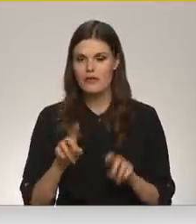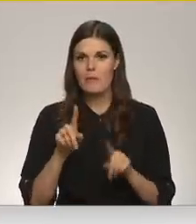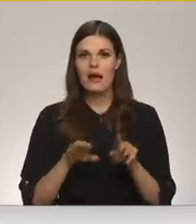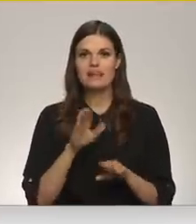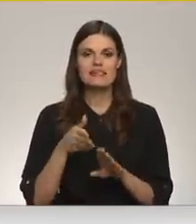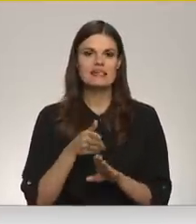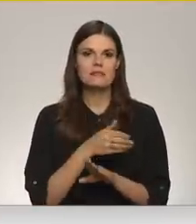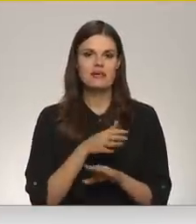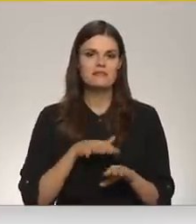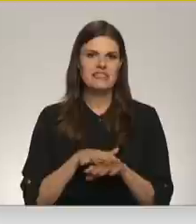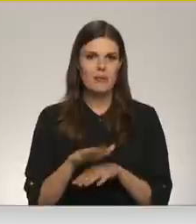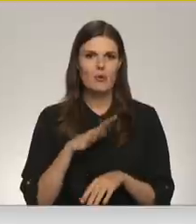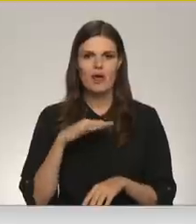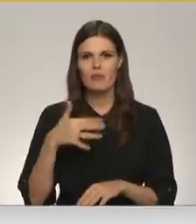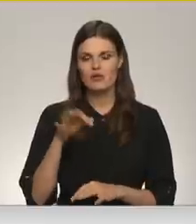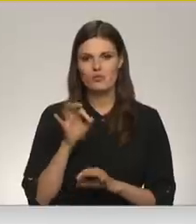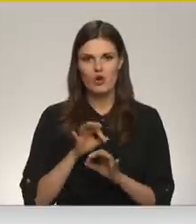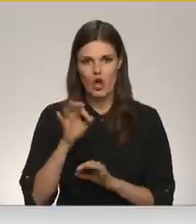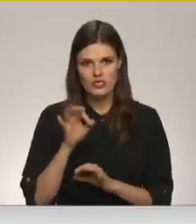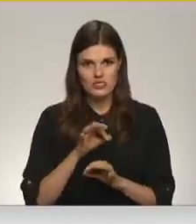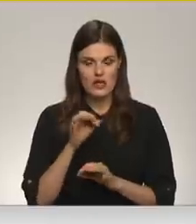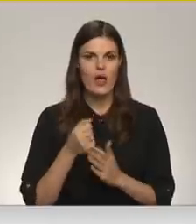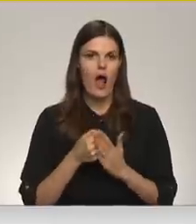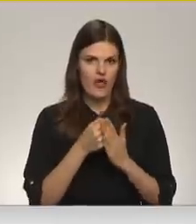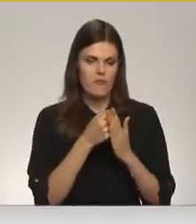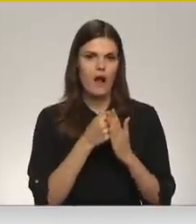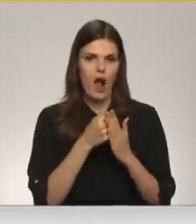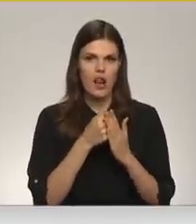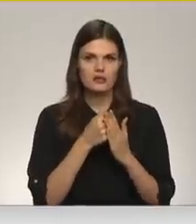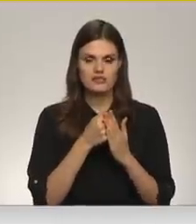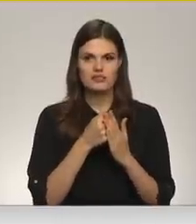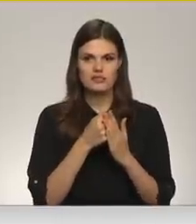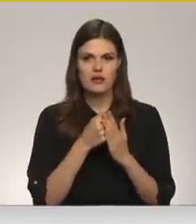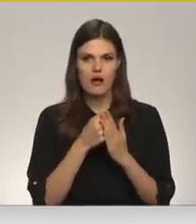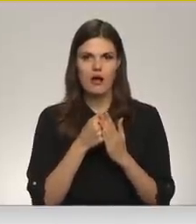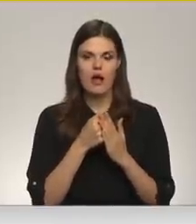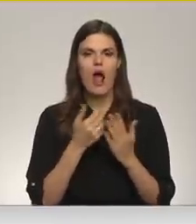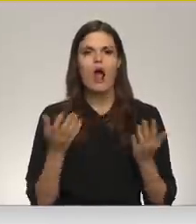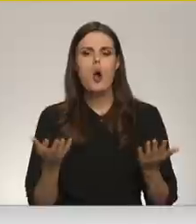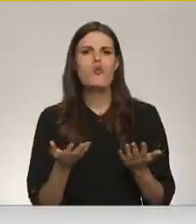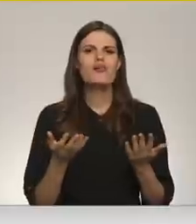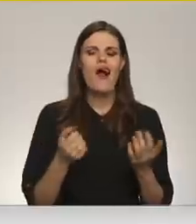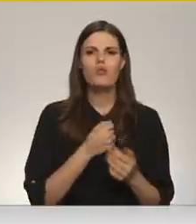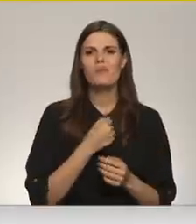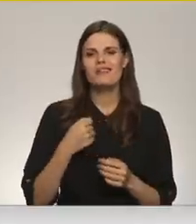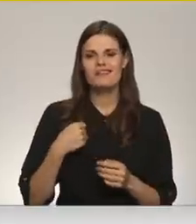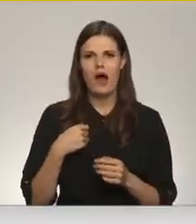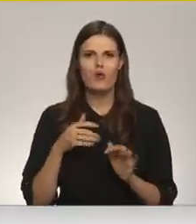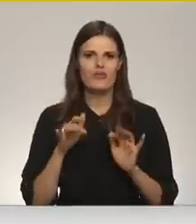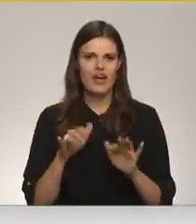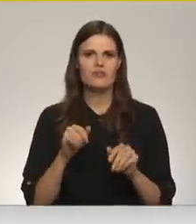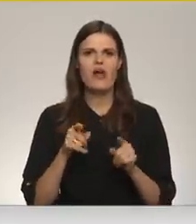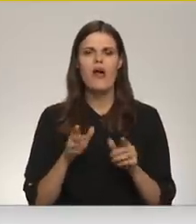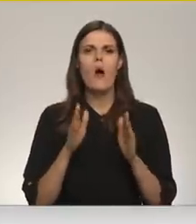pirms iebrukuma bija 50%, kad varētu atbalstīt zīmīgi kaut kādu militāro aktivitāti, ja tā